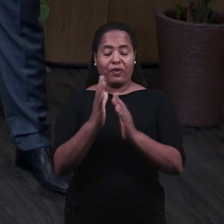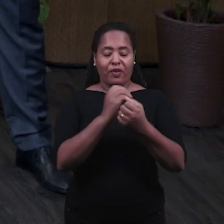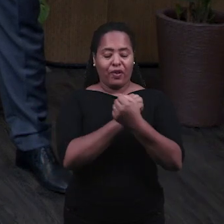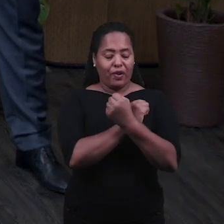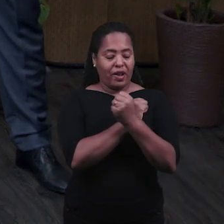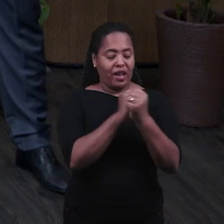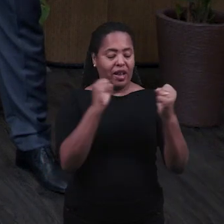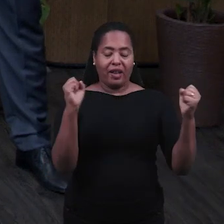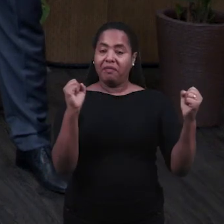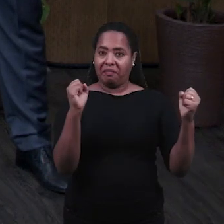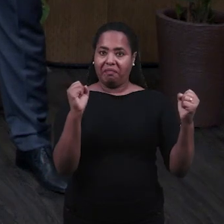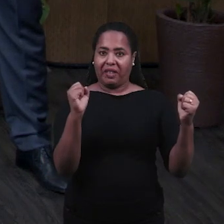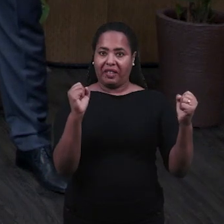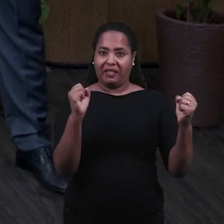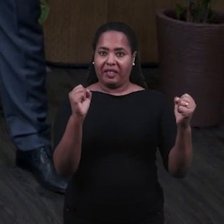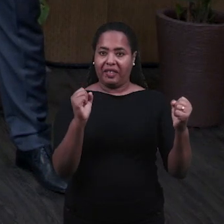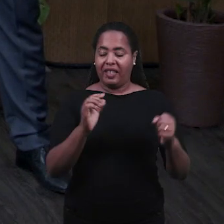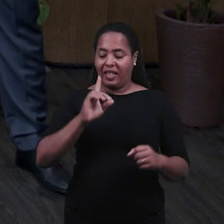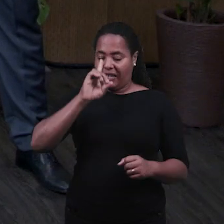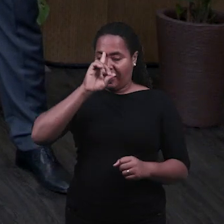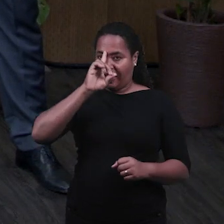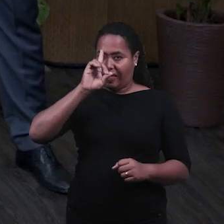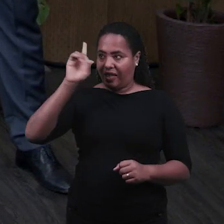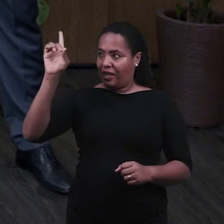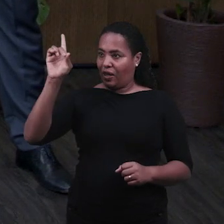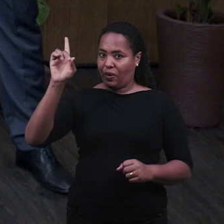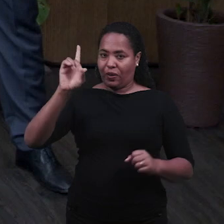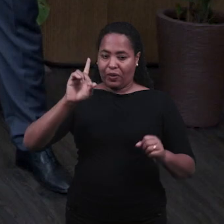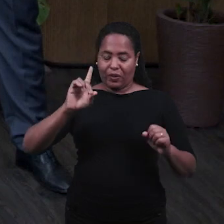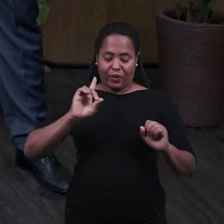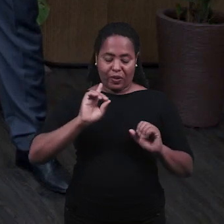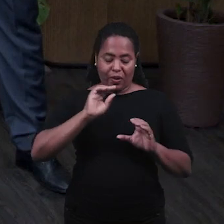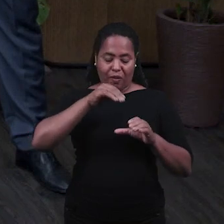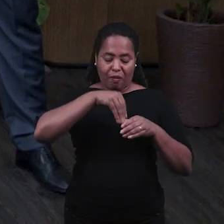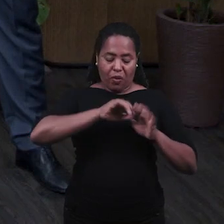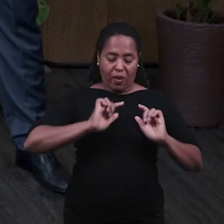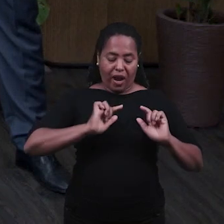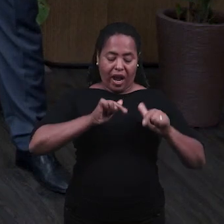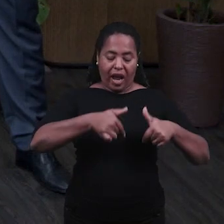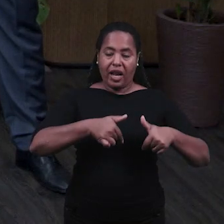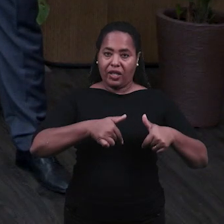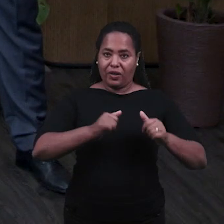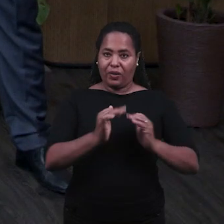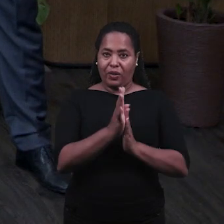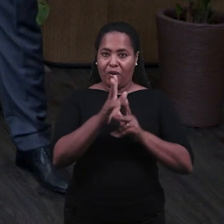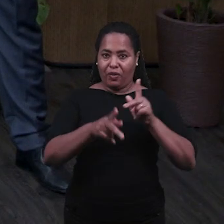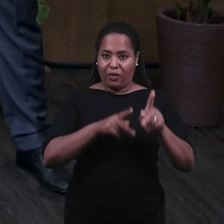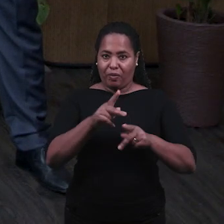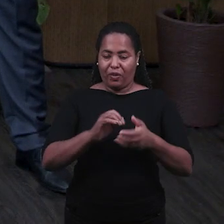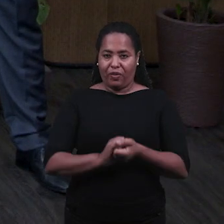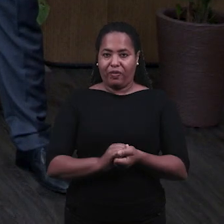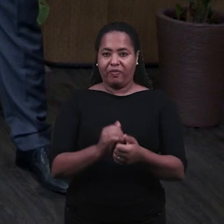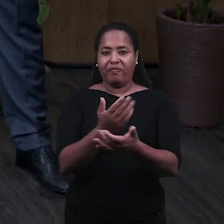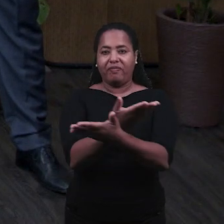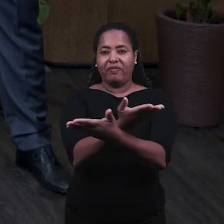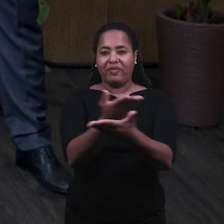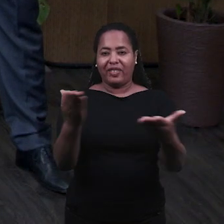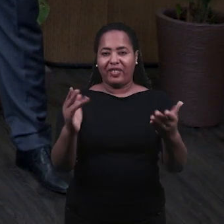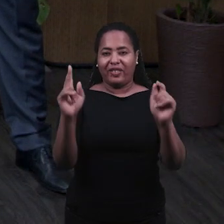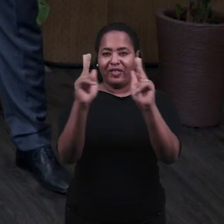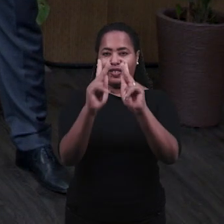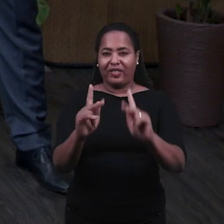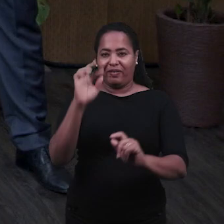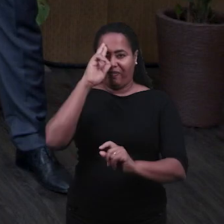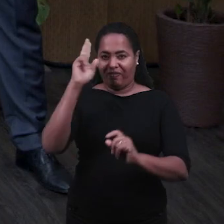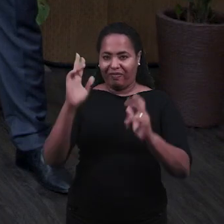délivre. Dieu habite parmi les louanges de son peuple. À tous, la paix du